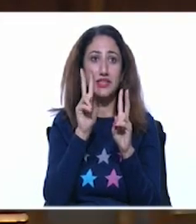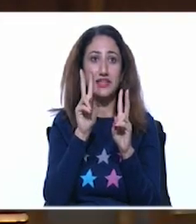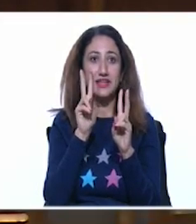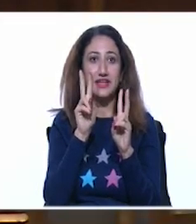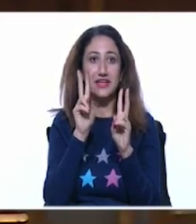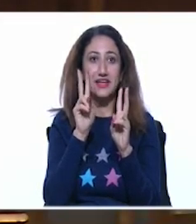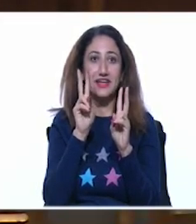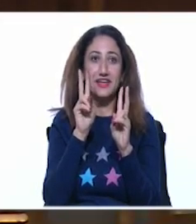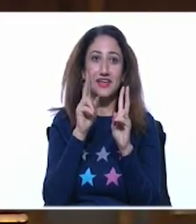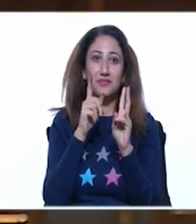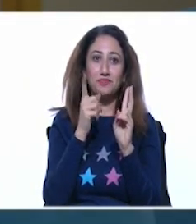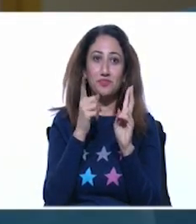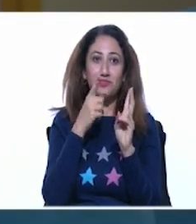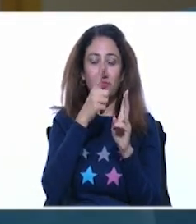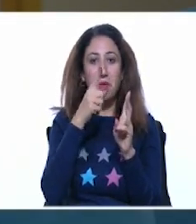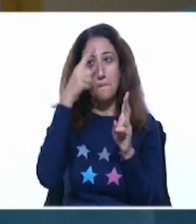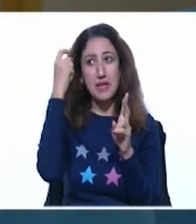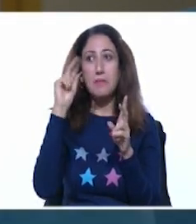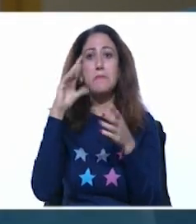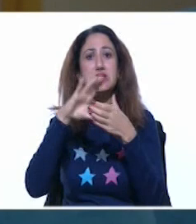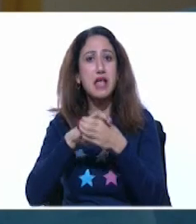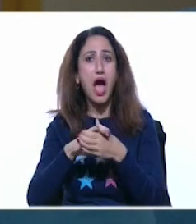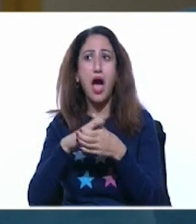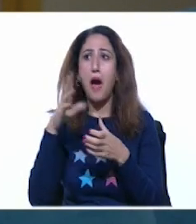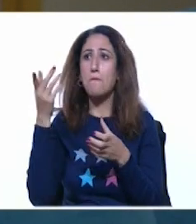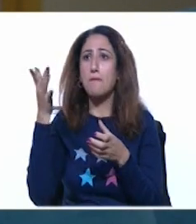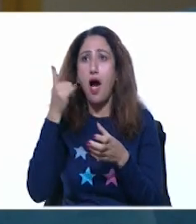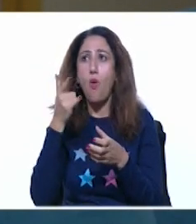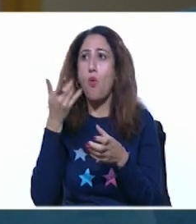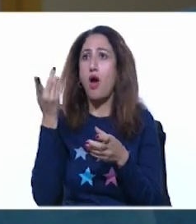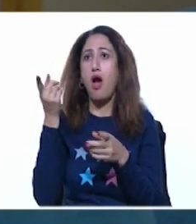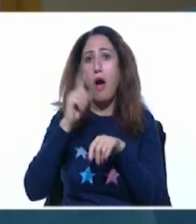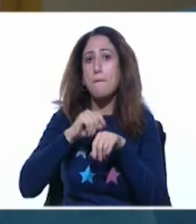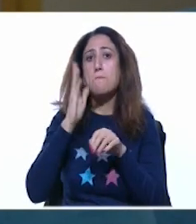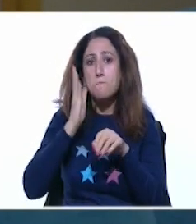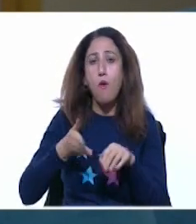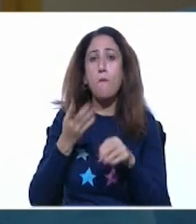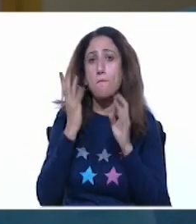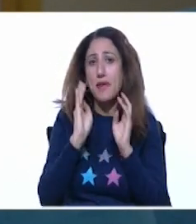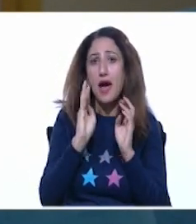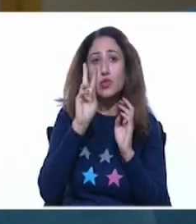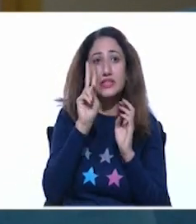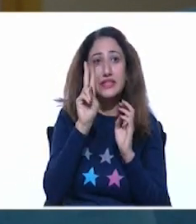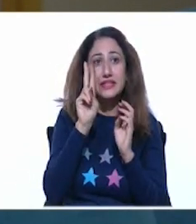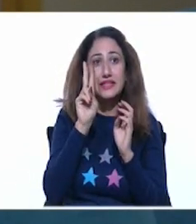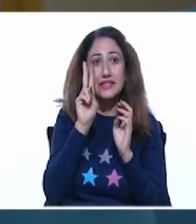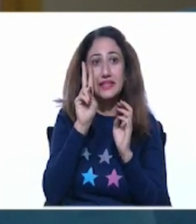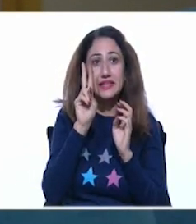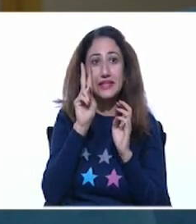ايه ده؟ تصاحب واحد ندل كده؟ لا هو هو هو ندل برضه، مش يعني مش كل حركاته كانت